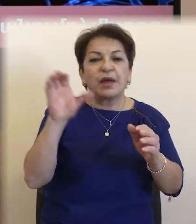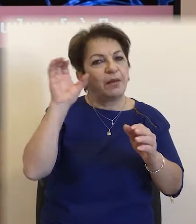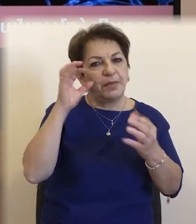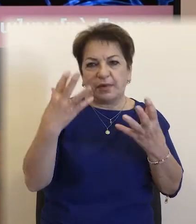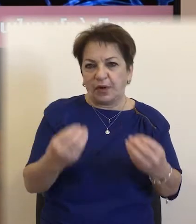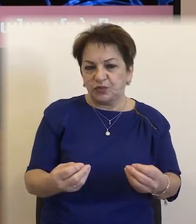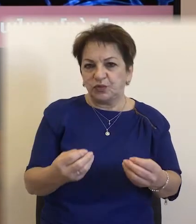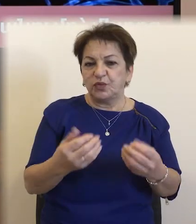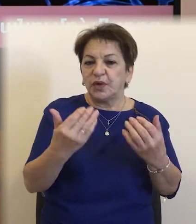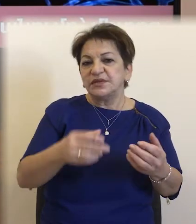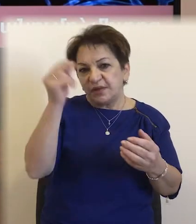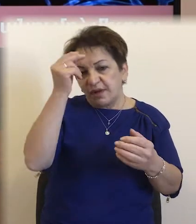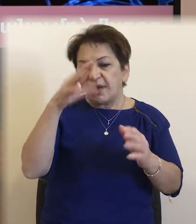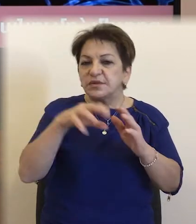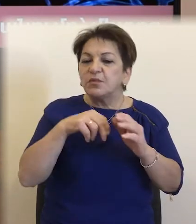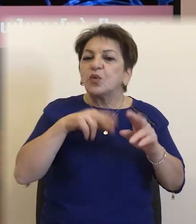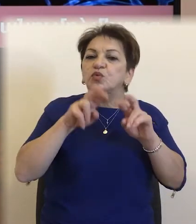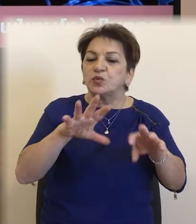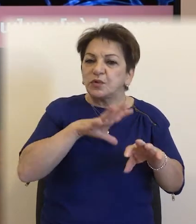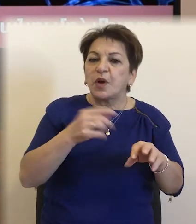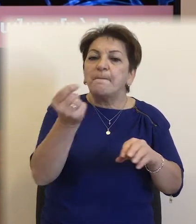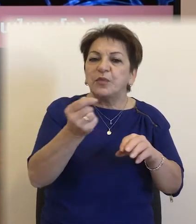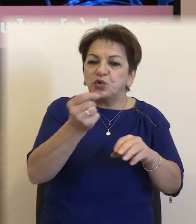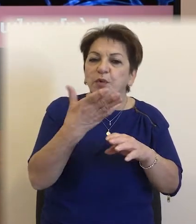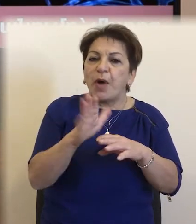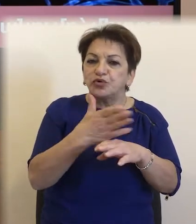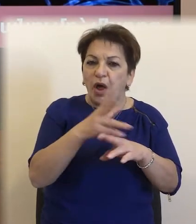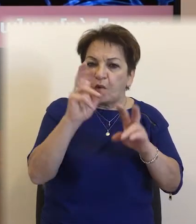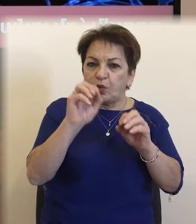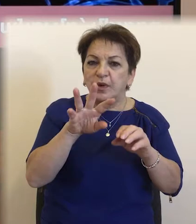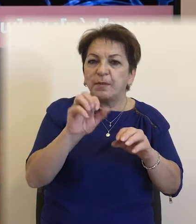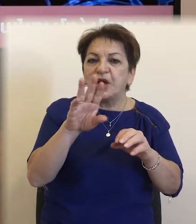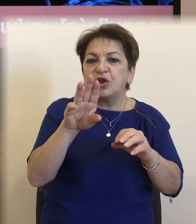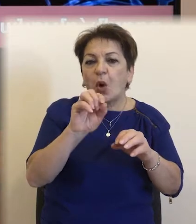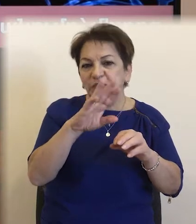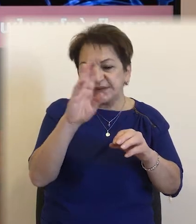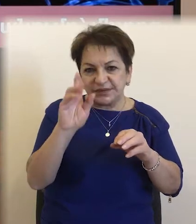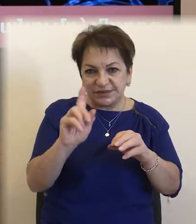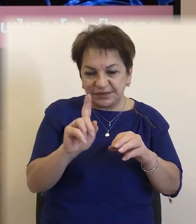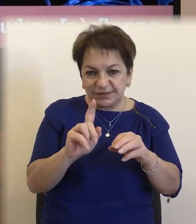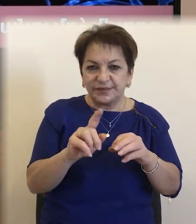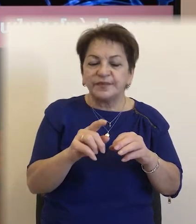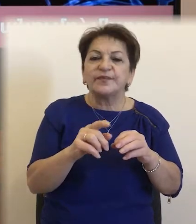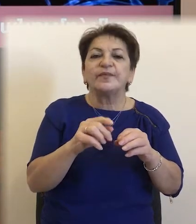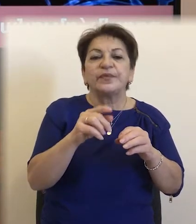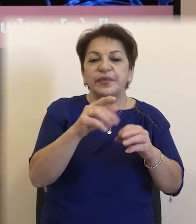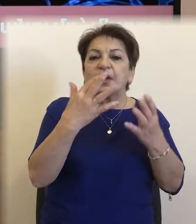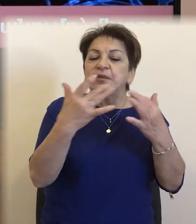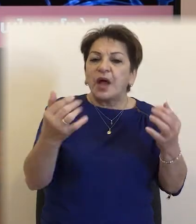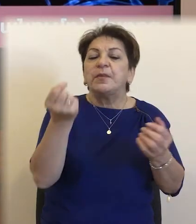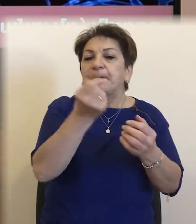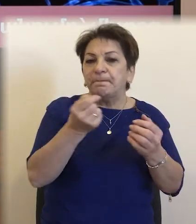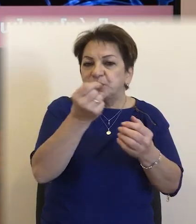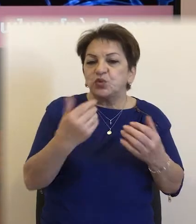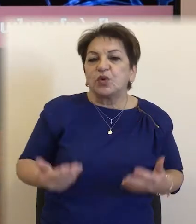այսօր։ Այս դասին մենք ուսում նասիրելու ենք բճի բաժանումը միտոս։ Բջջին ինչպես և